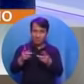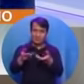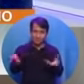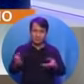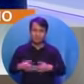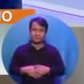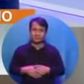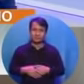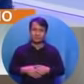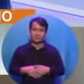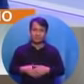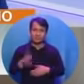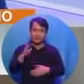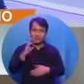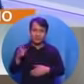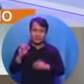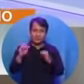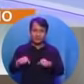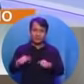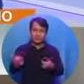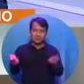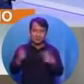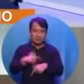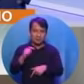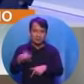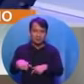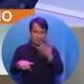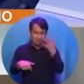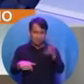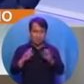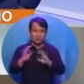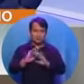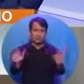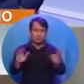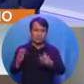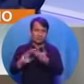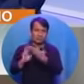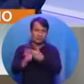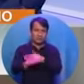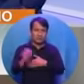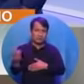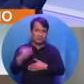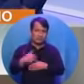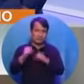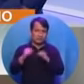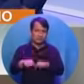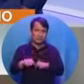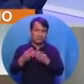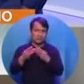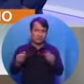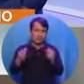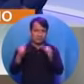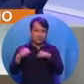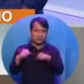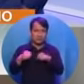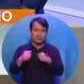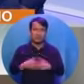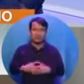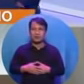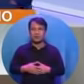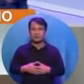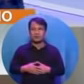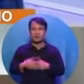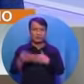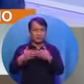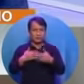Okay. Ma'am Winnie, kung sakali man nangyari yon at kayo po'y pinag-initan nila, pwede naman kayo bumalik sa amin, ma'am, para ayusin natin yung problema. Yes po, sir. Okay? Yes po, sir.